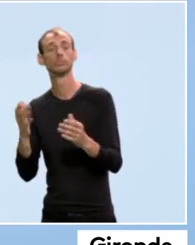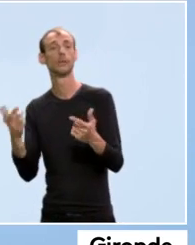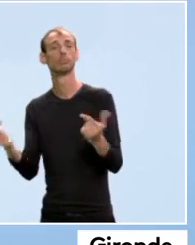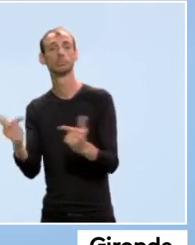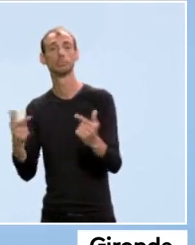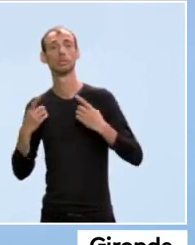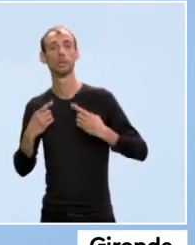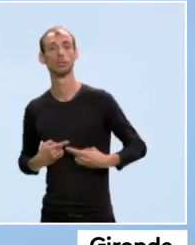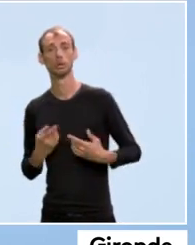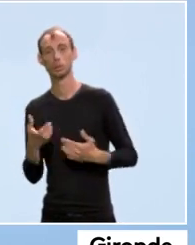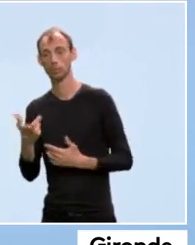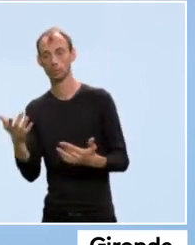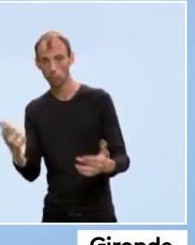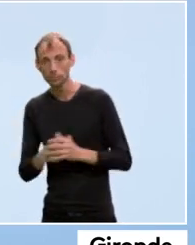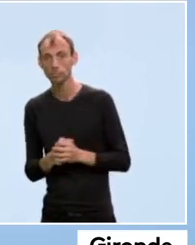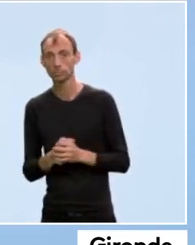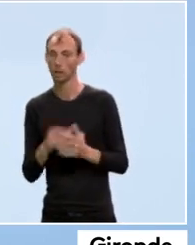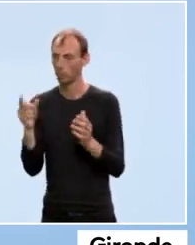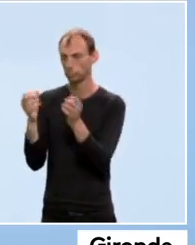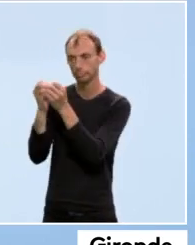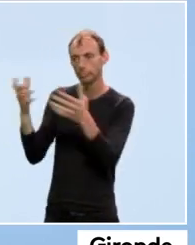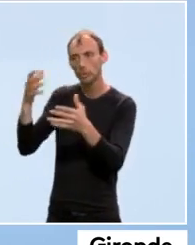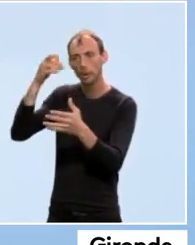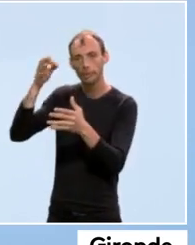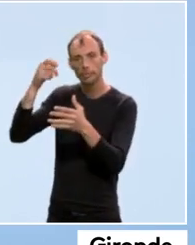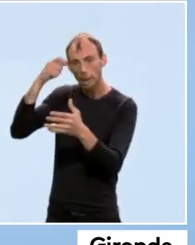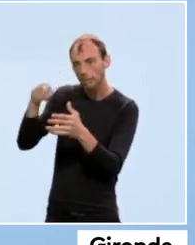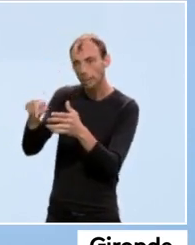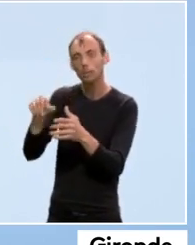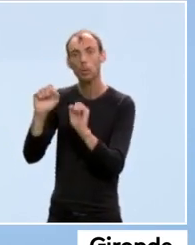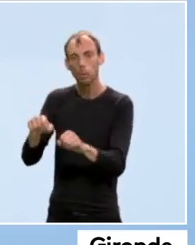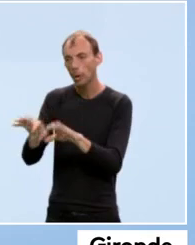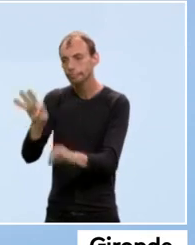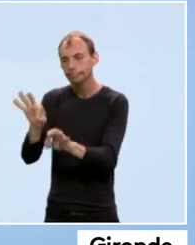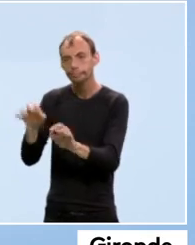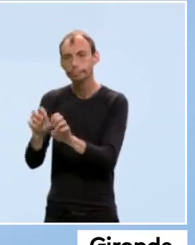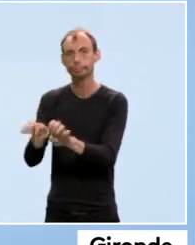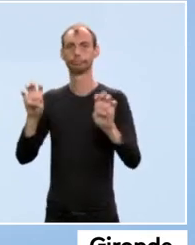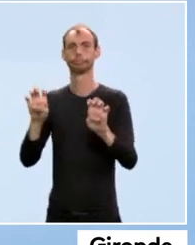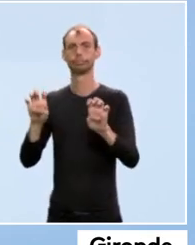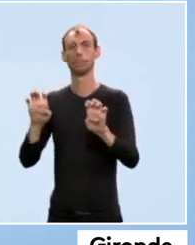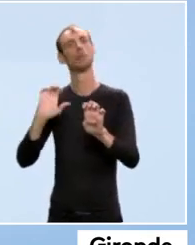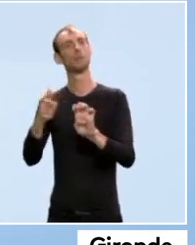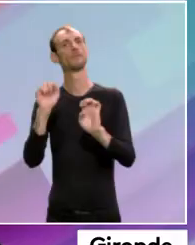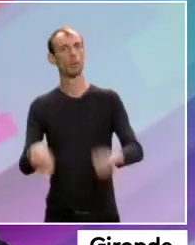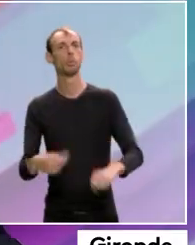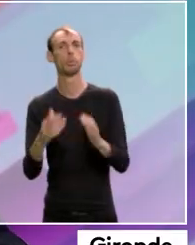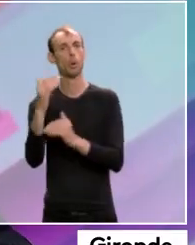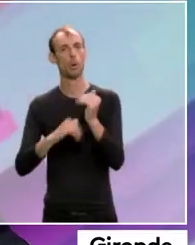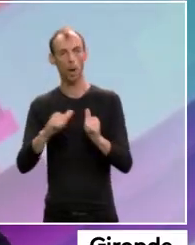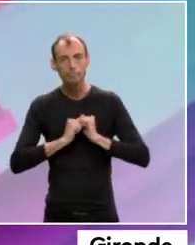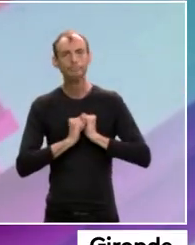ces délires des députés de la majorité présidentielle pour pouvoir justement déployer ce programme donc c'est le sens de nos institutions